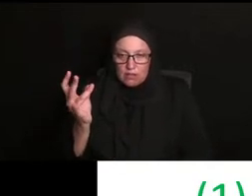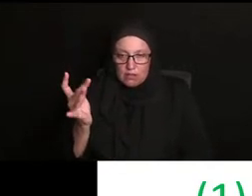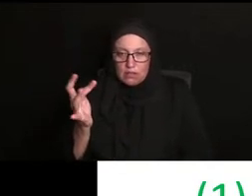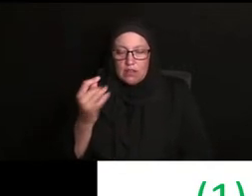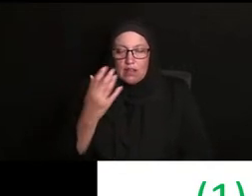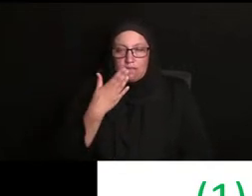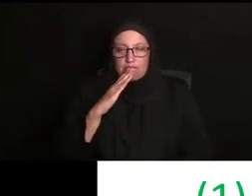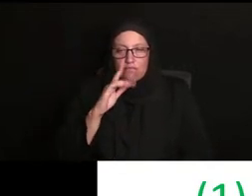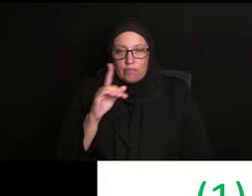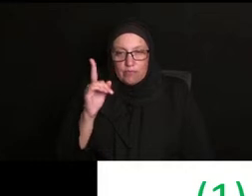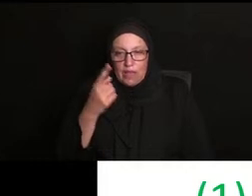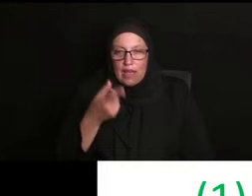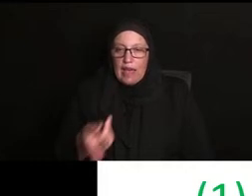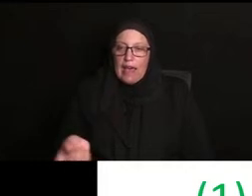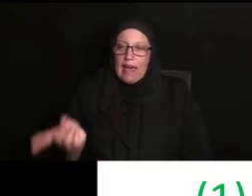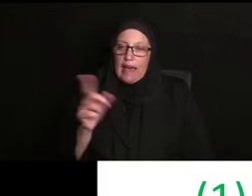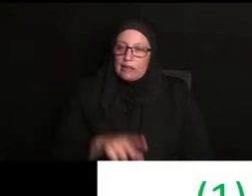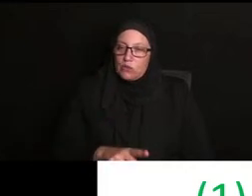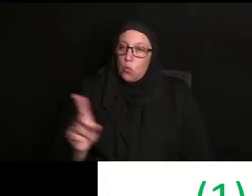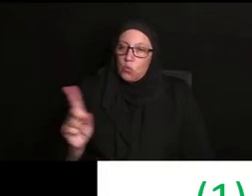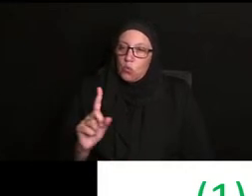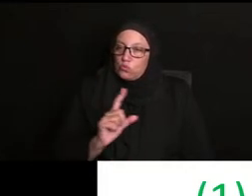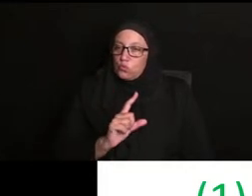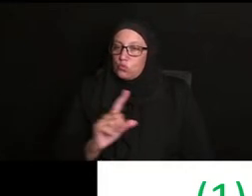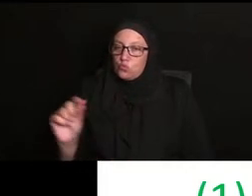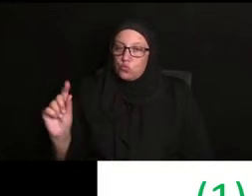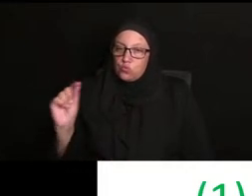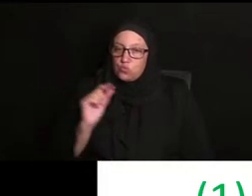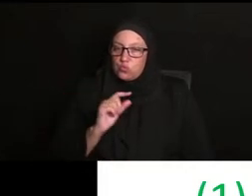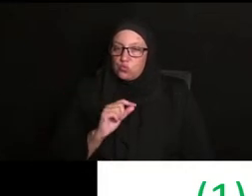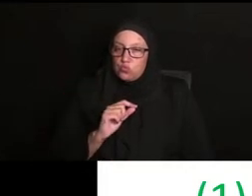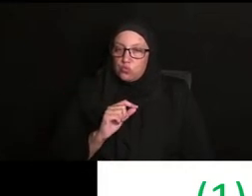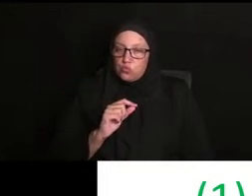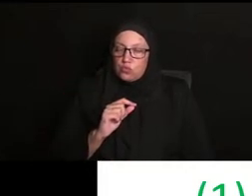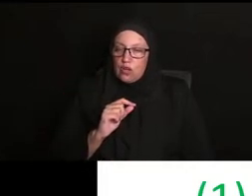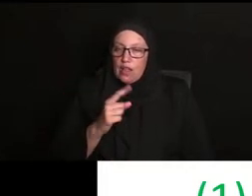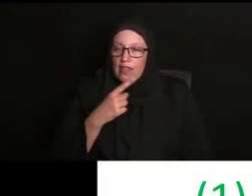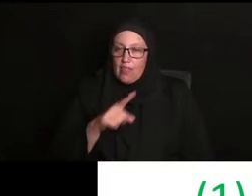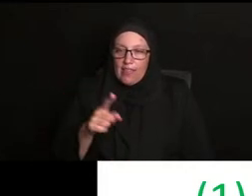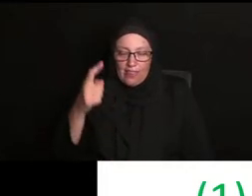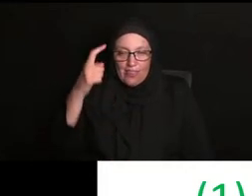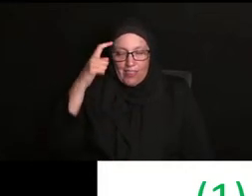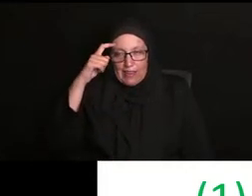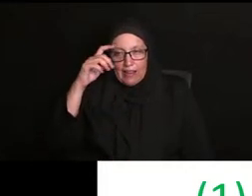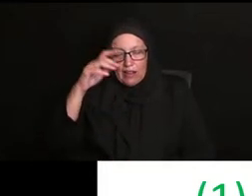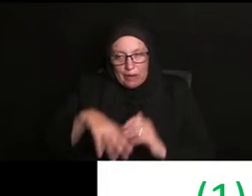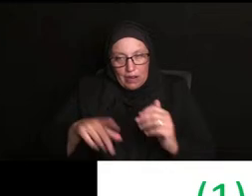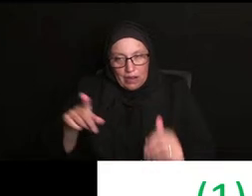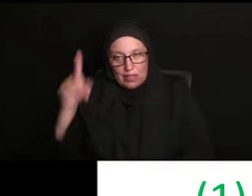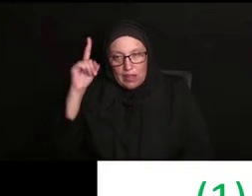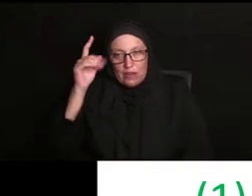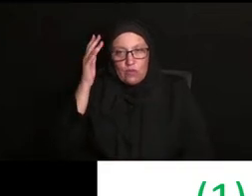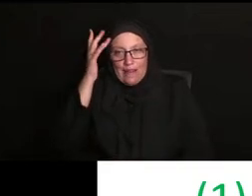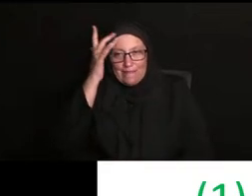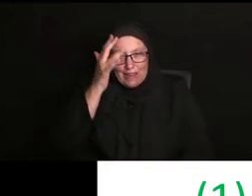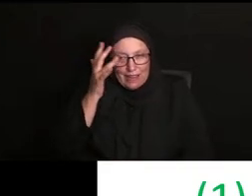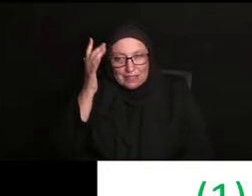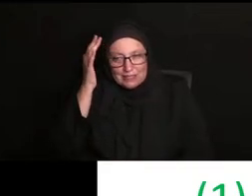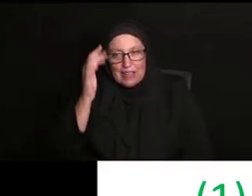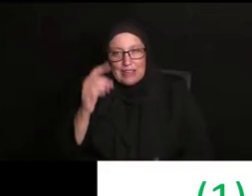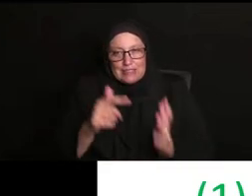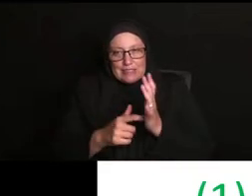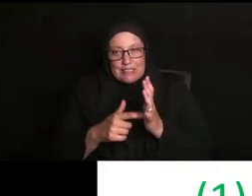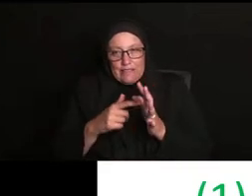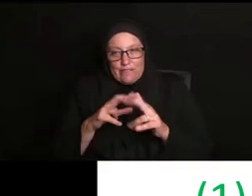وَيَتَفَكَّرُونَ فِي خَلْقِ السَّمَاوَاتِ وَالْأَرْضِ. They think about, they reflect over, they